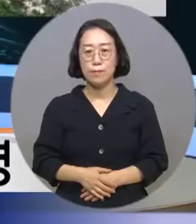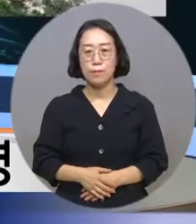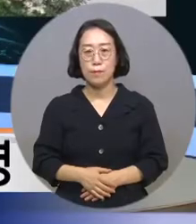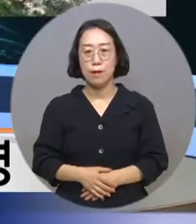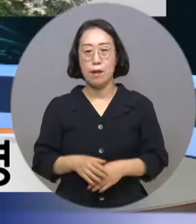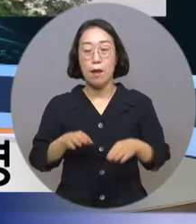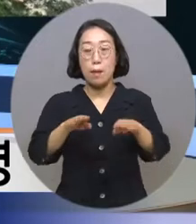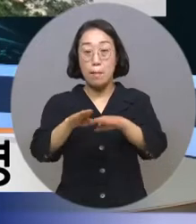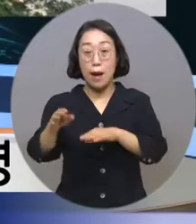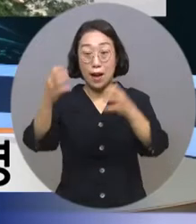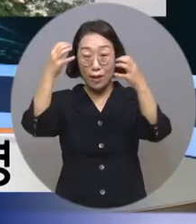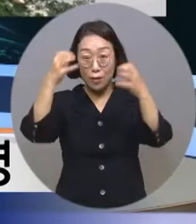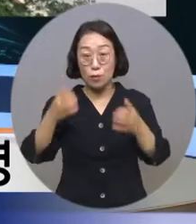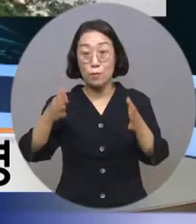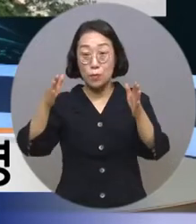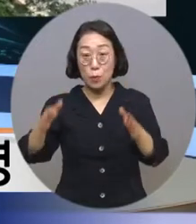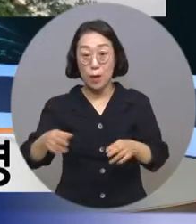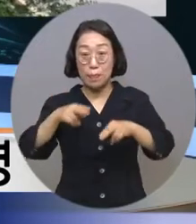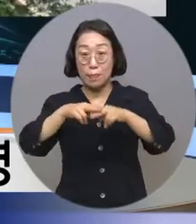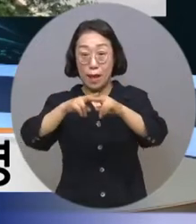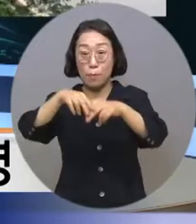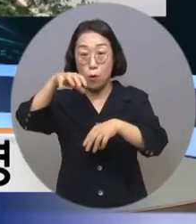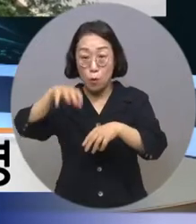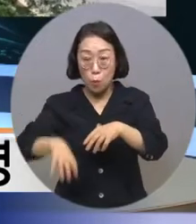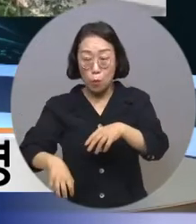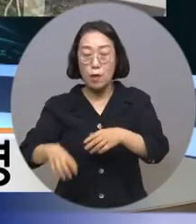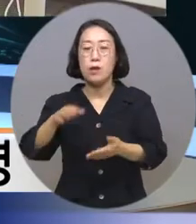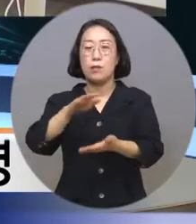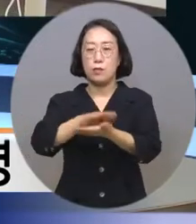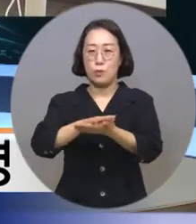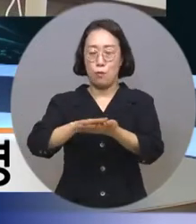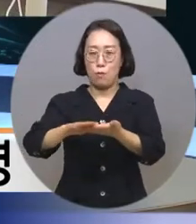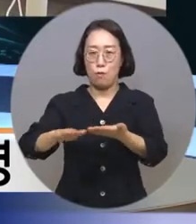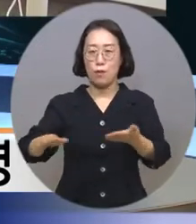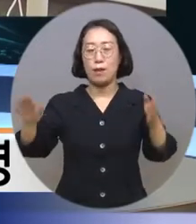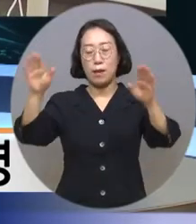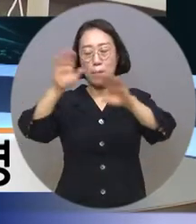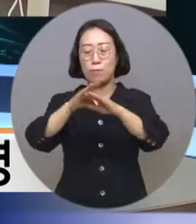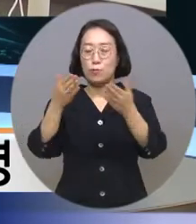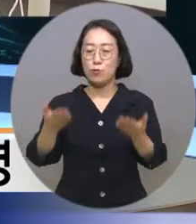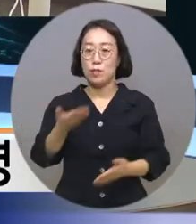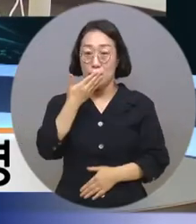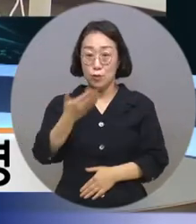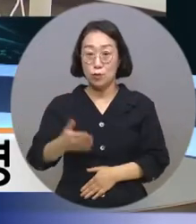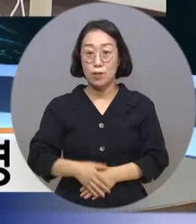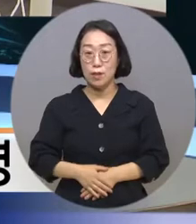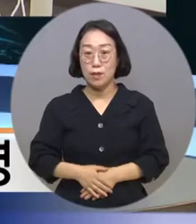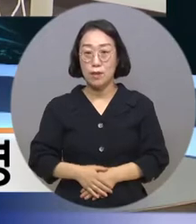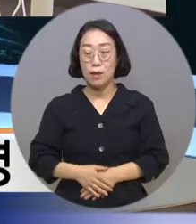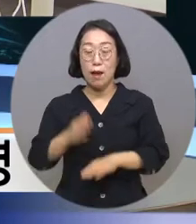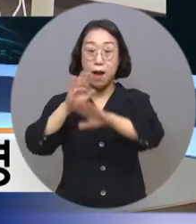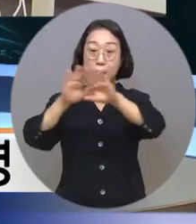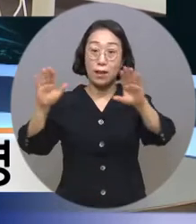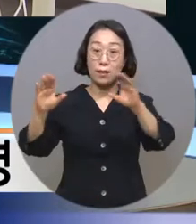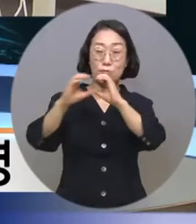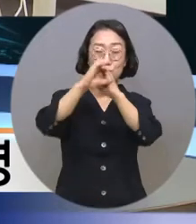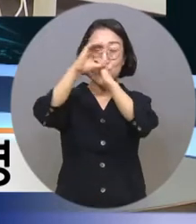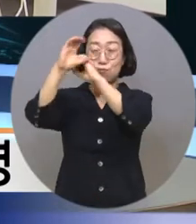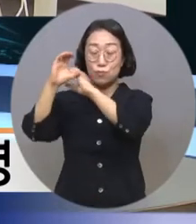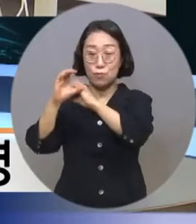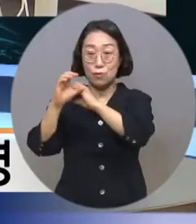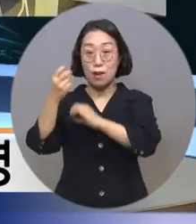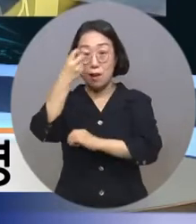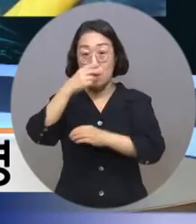여름방학을 맞아 전북 남원시가 무더위를 피해 여름밤을 만끽할 수 있도록 남원항공우주천문대 주 야간